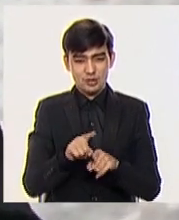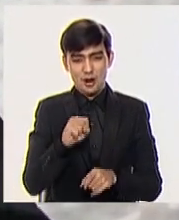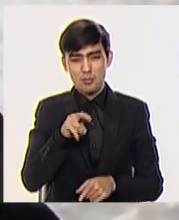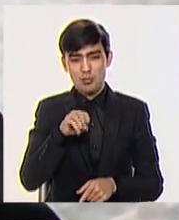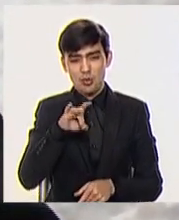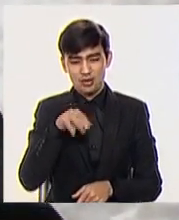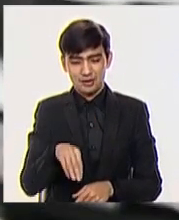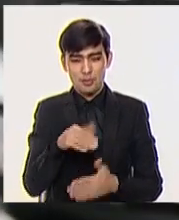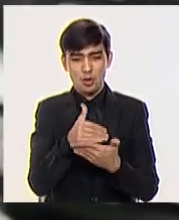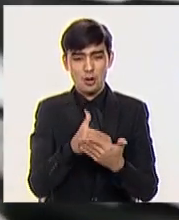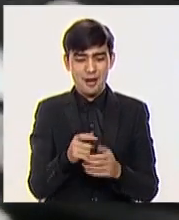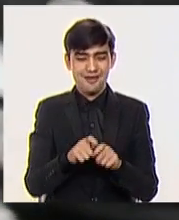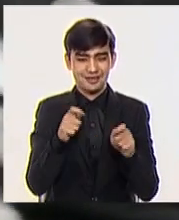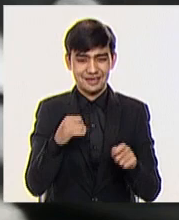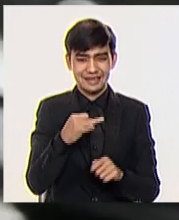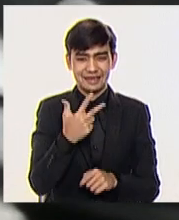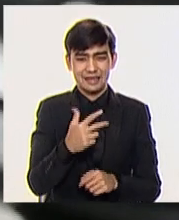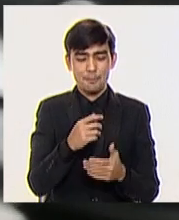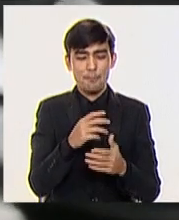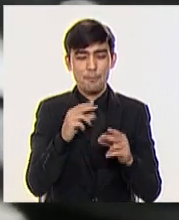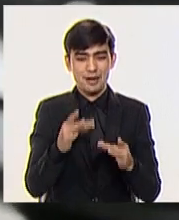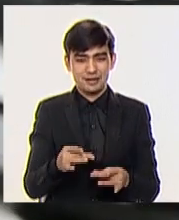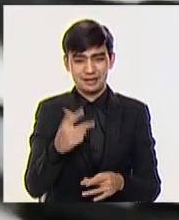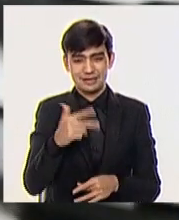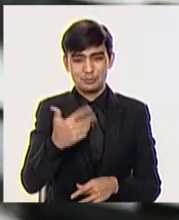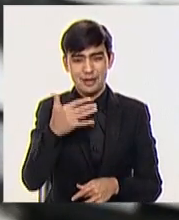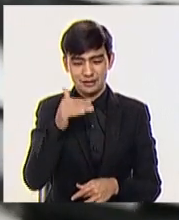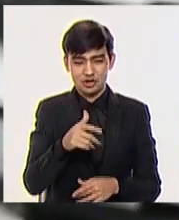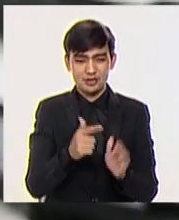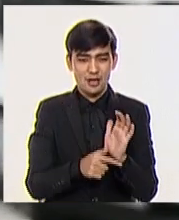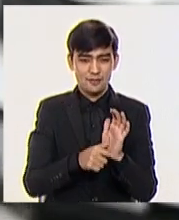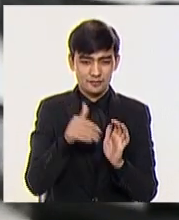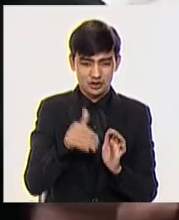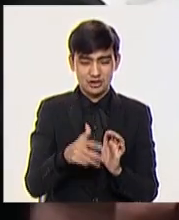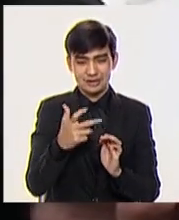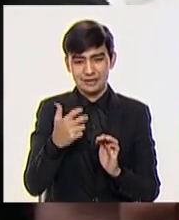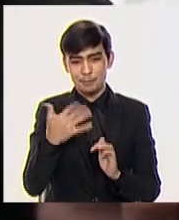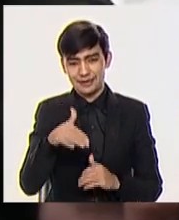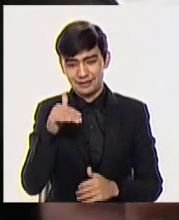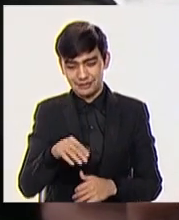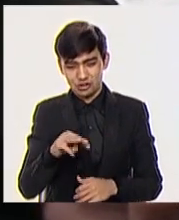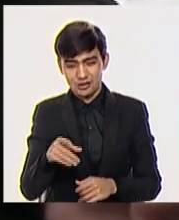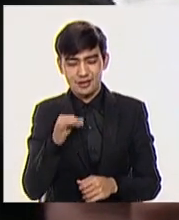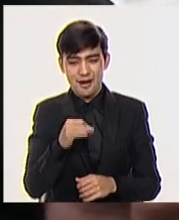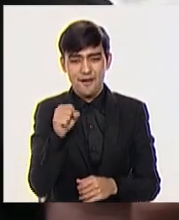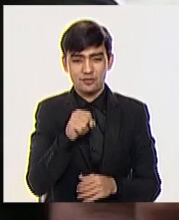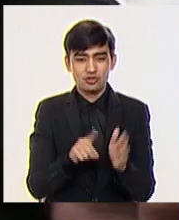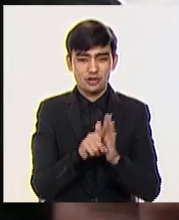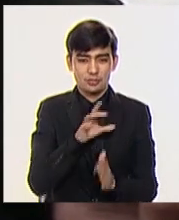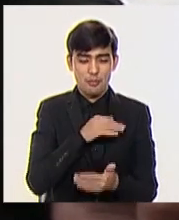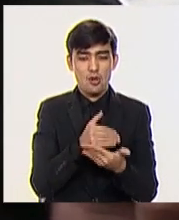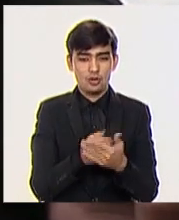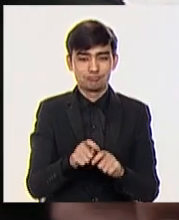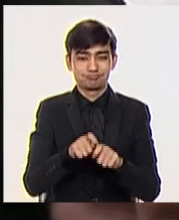программаны ашып отырмыз. Сонда 3 пакетпен шақырды. 35 мыңның, 70 мыңның, 350 мыңның. Августтың басында мына приложение қосылады,